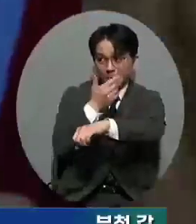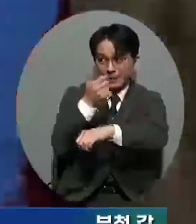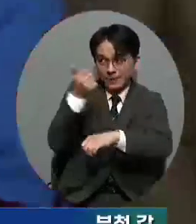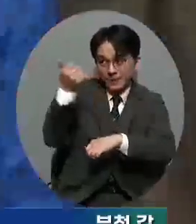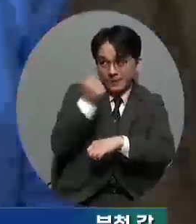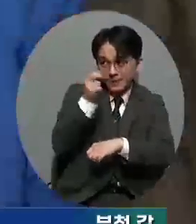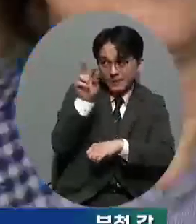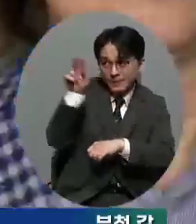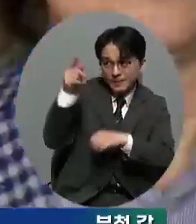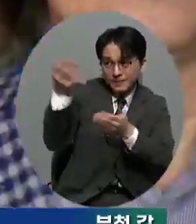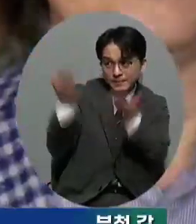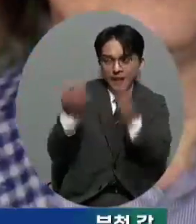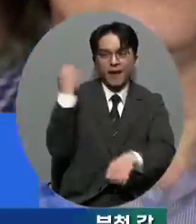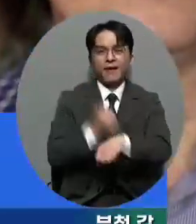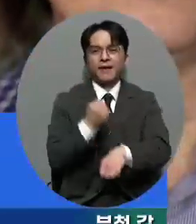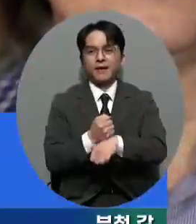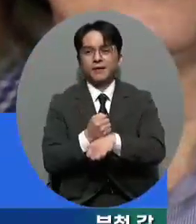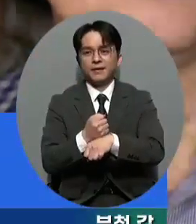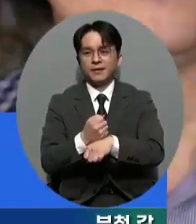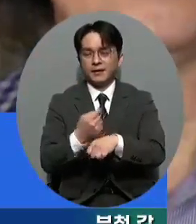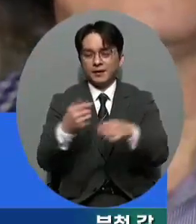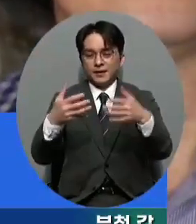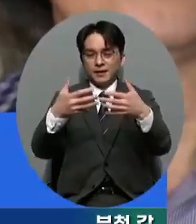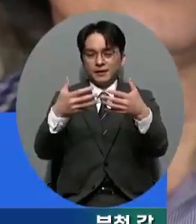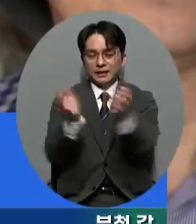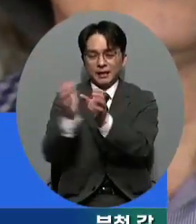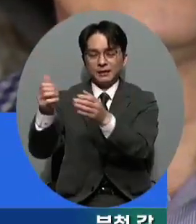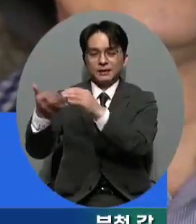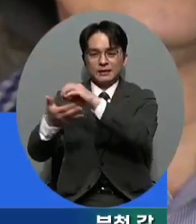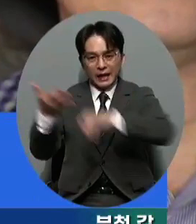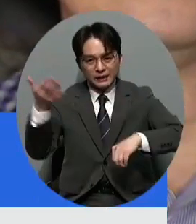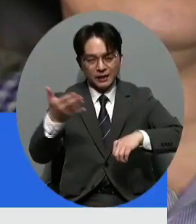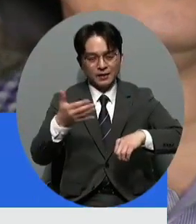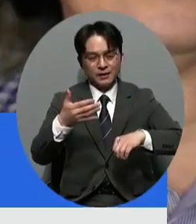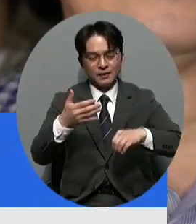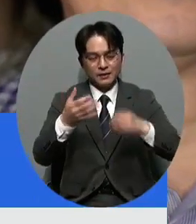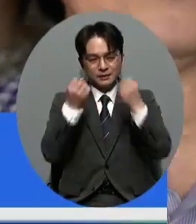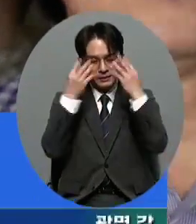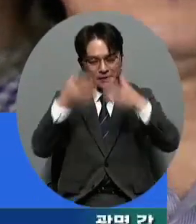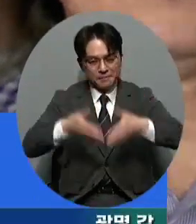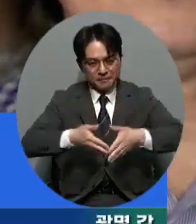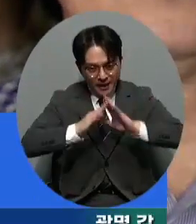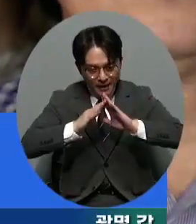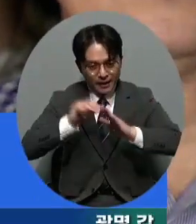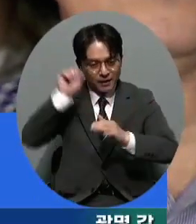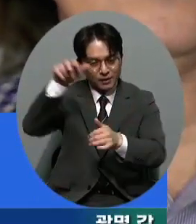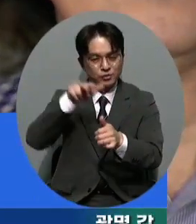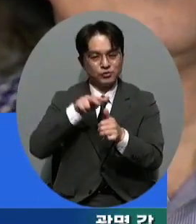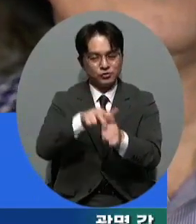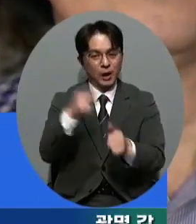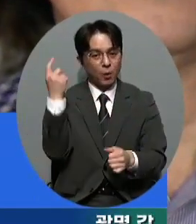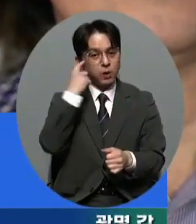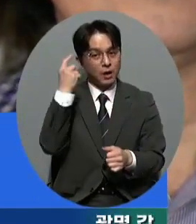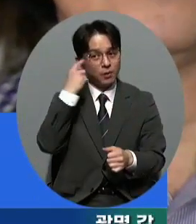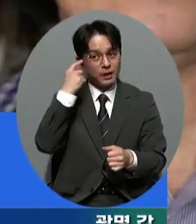약속했습니다. 왜 당을 옮겨가지고 이렇게 출마할 수밖에 없었을까라는 것에